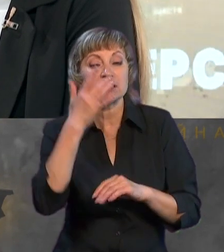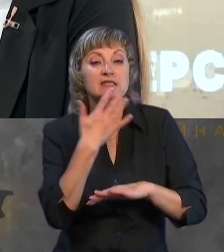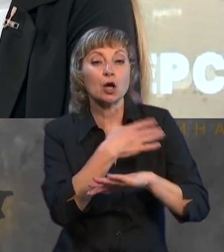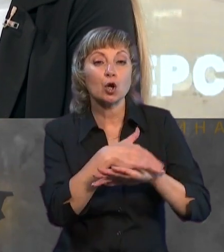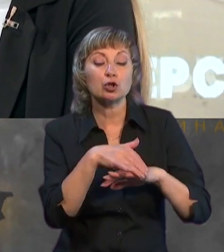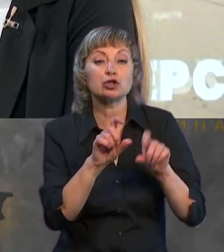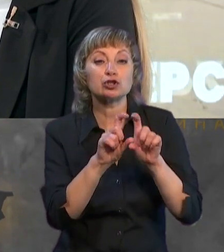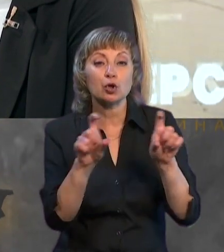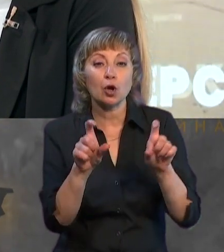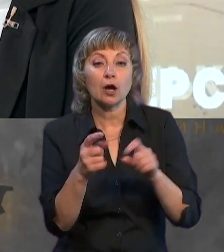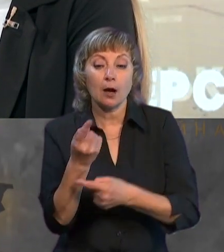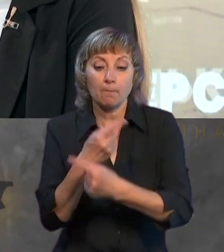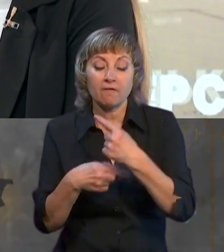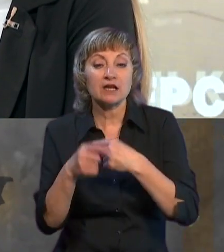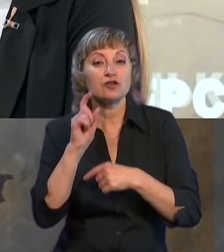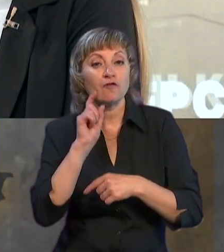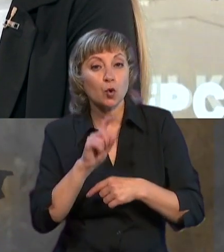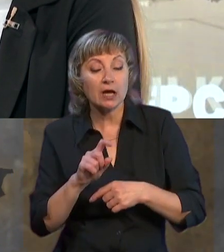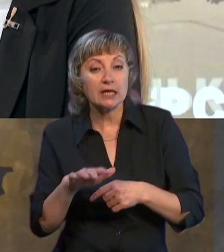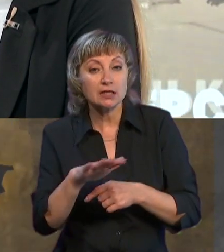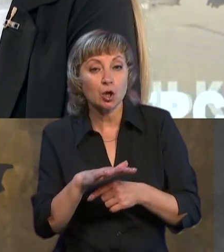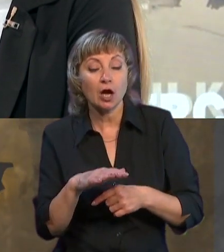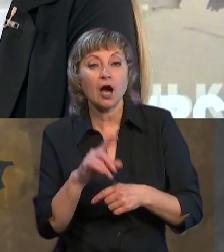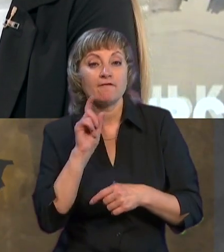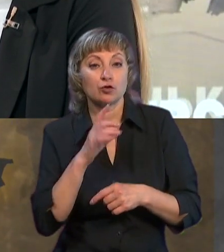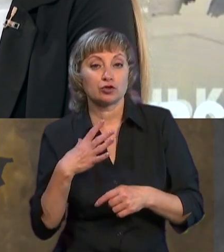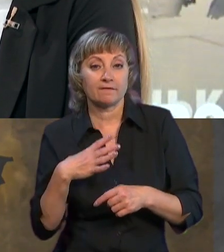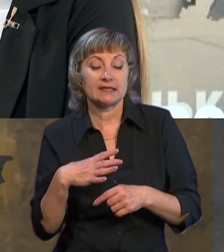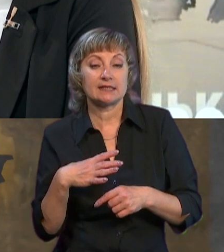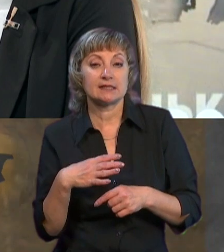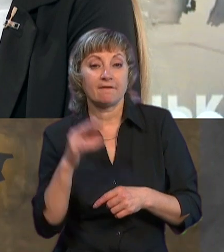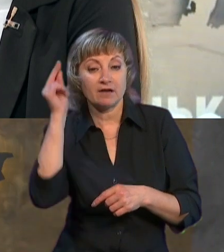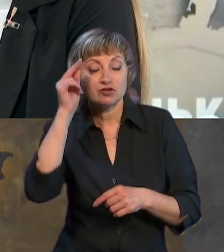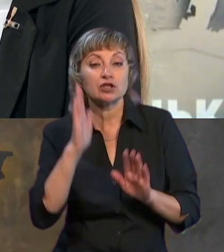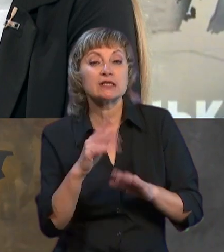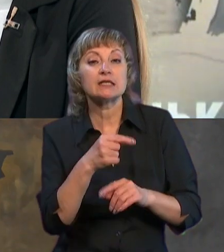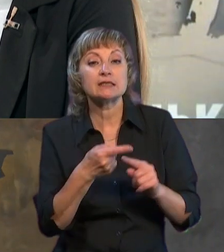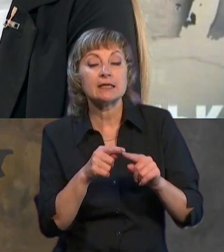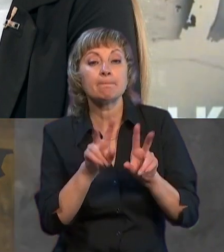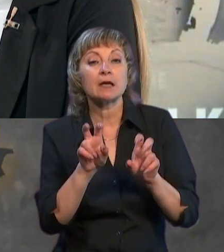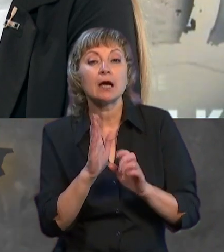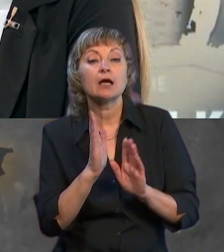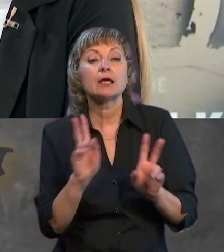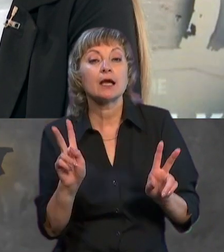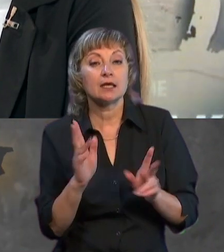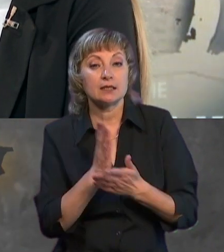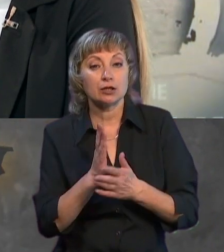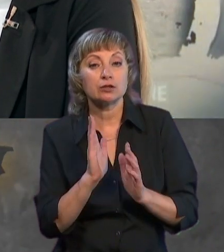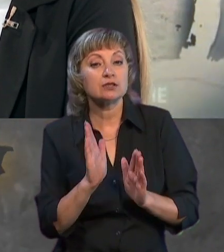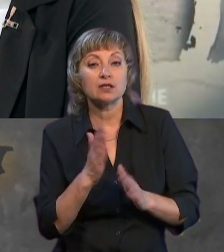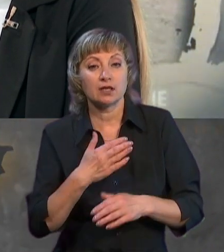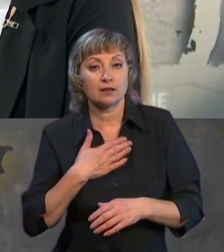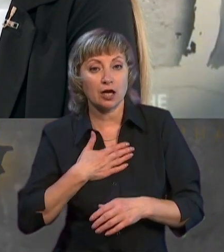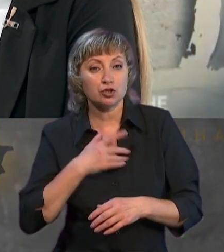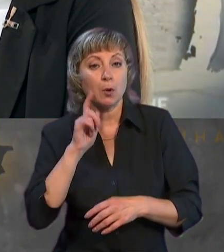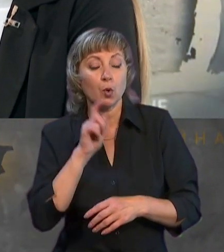школах, при поверненні в Україну. А в Україні їм доведеться вивчати тільки ті предмети, які є суто нашими, українськими,